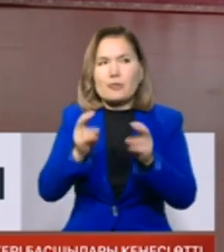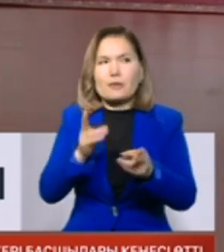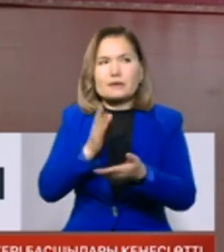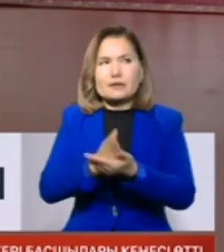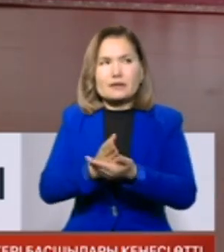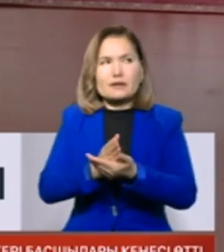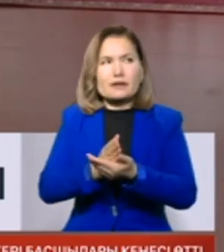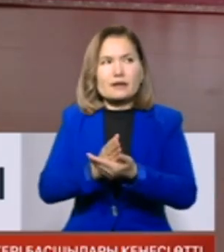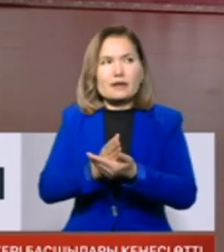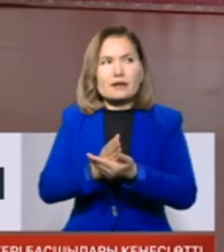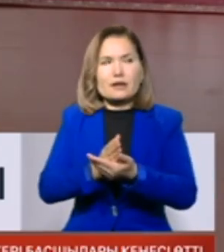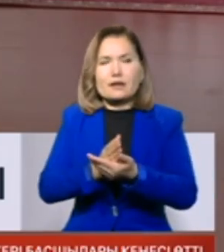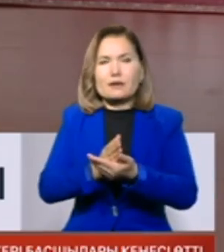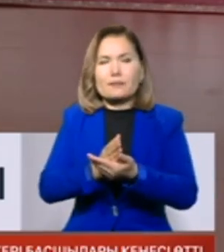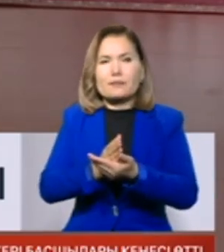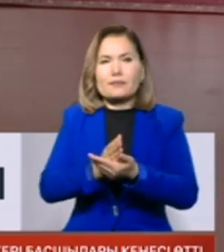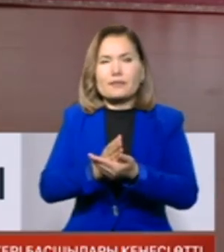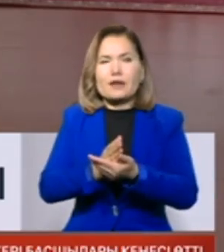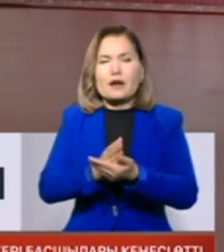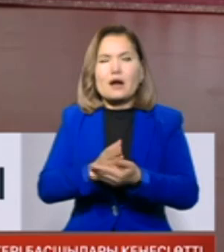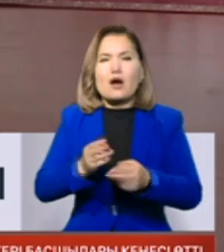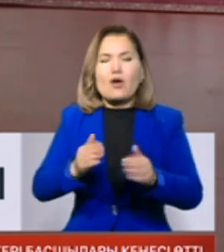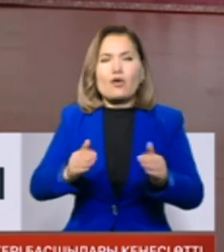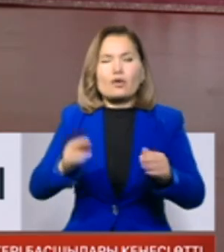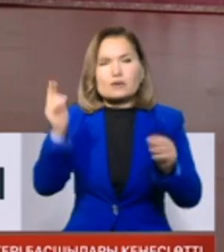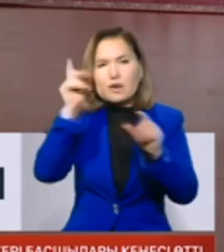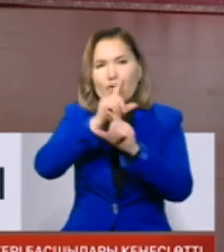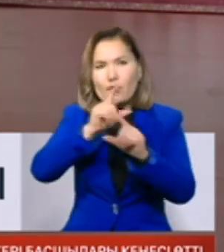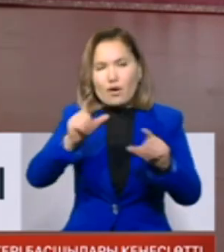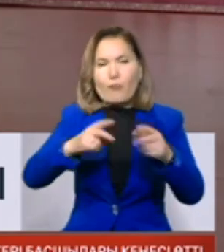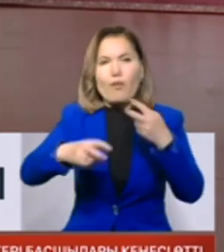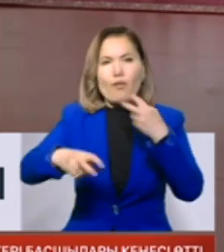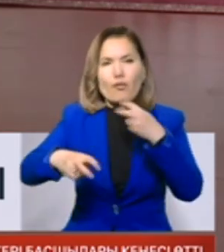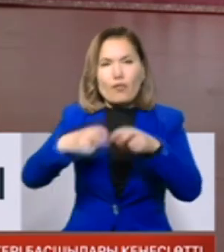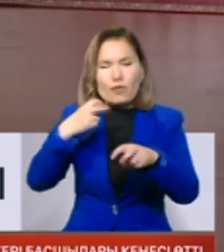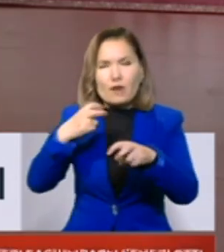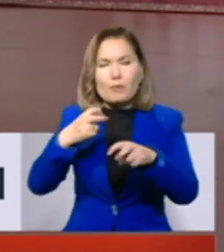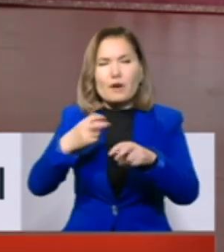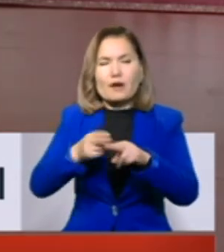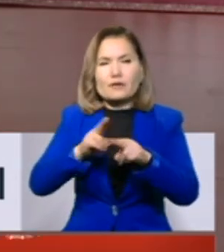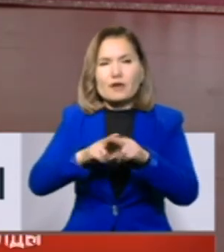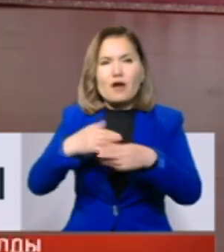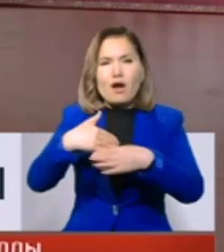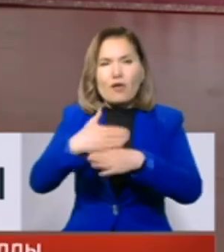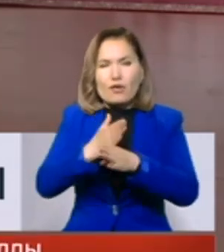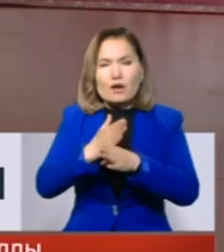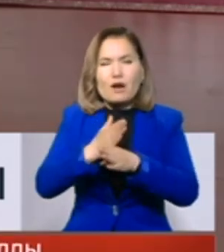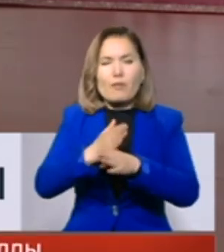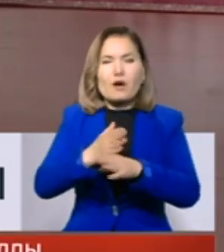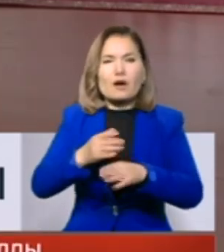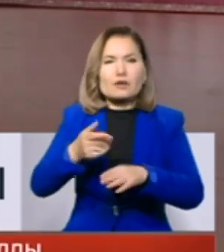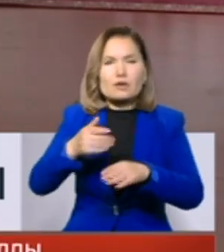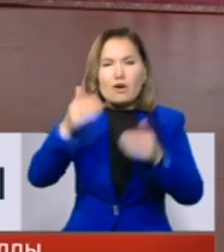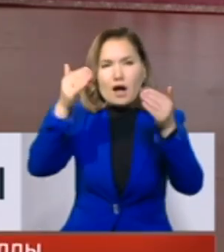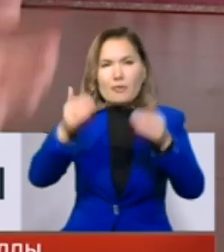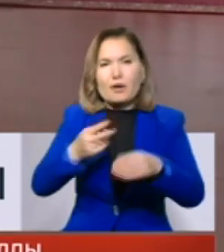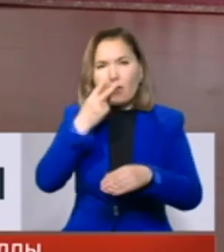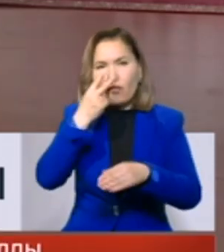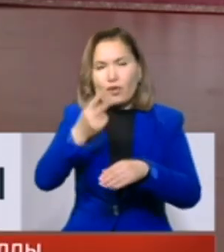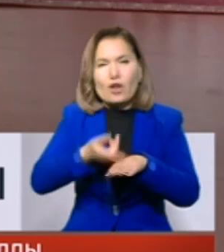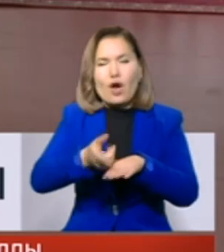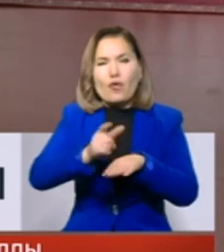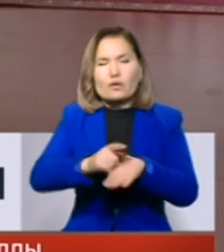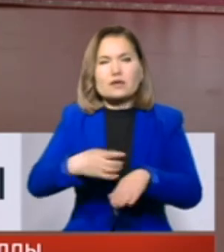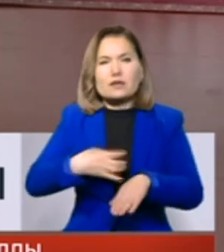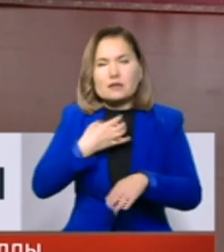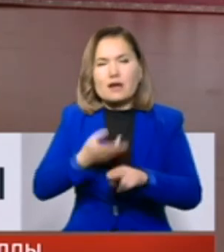Жаңағындай күрделі опырылып жатқан жаңағы фундаментті көрген кезде, қабырғалар жарылған кезде, сырттан